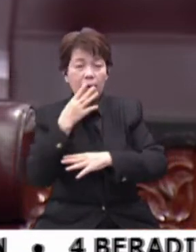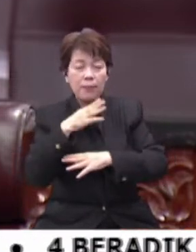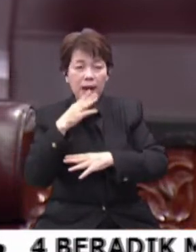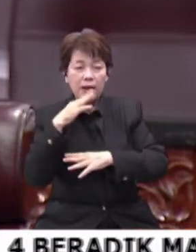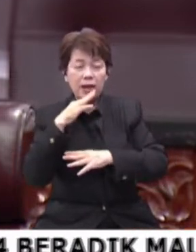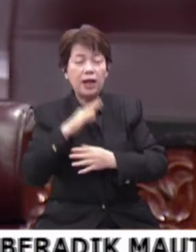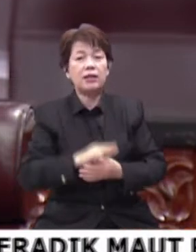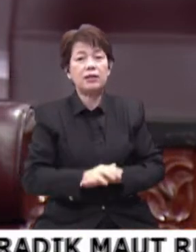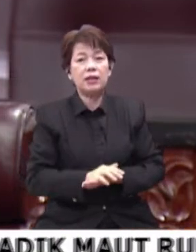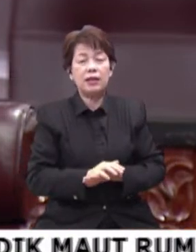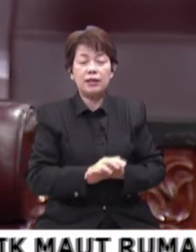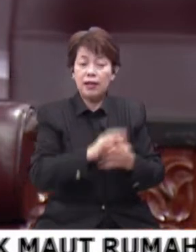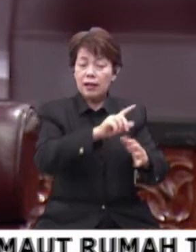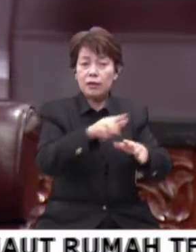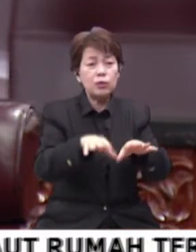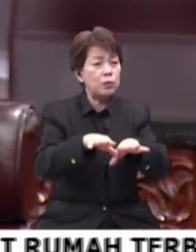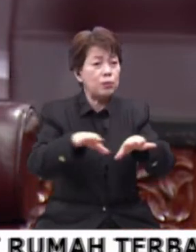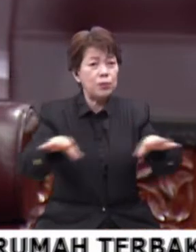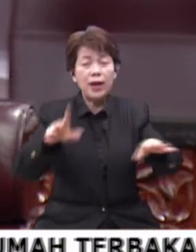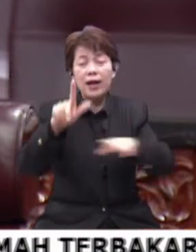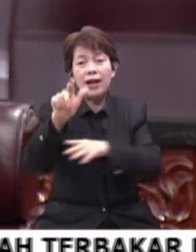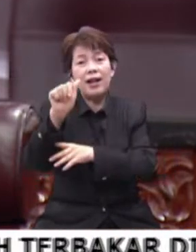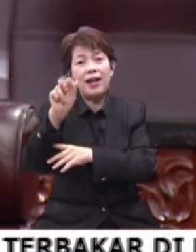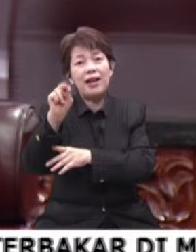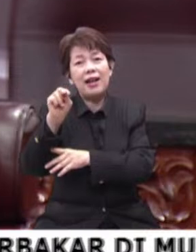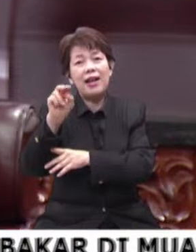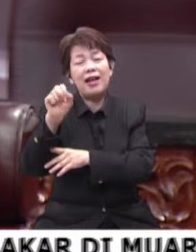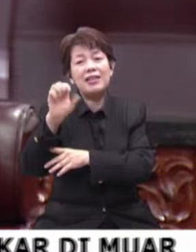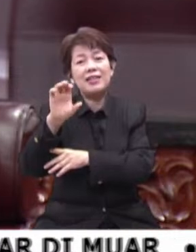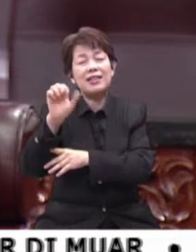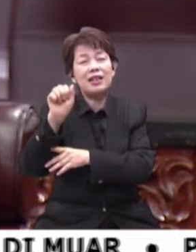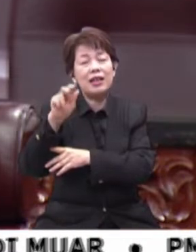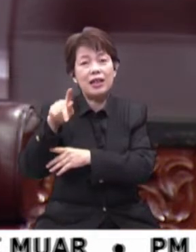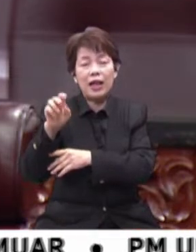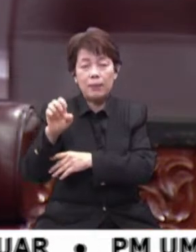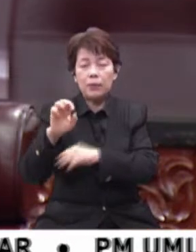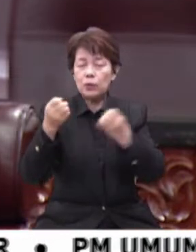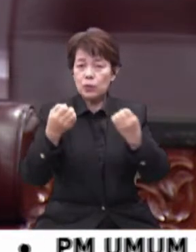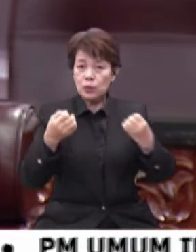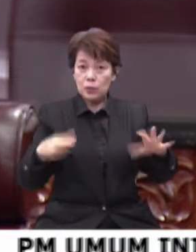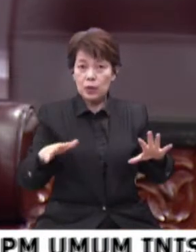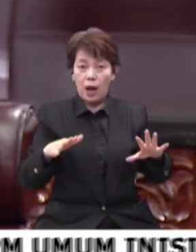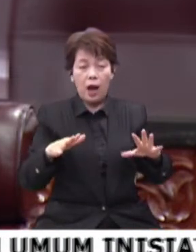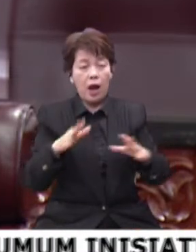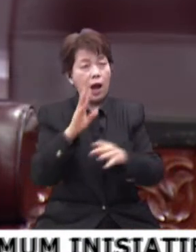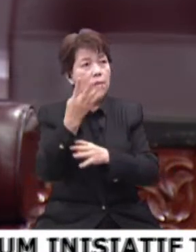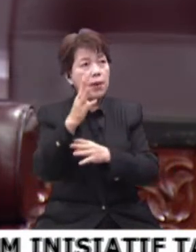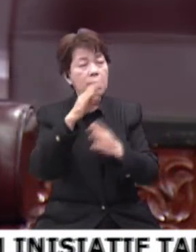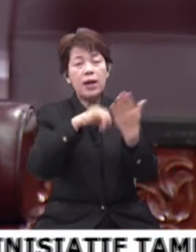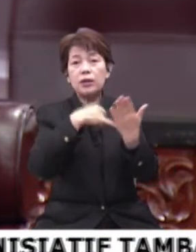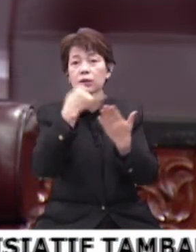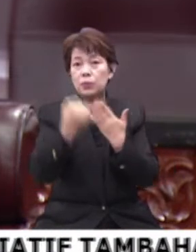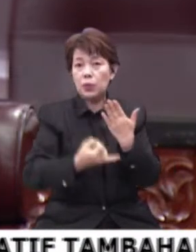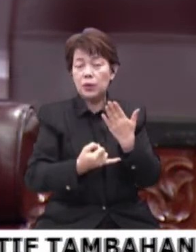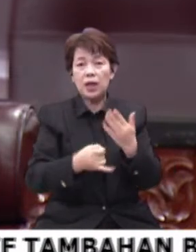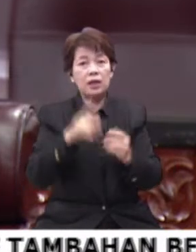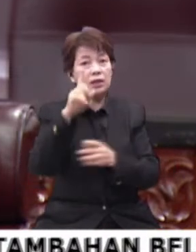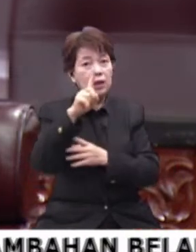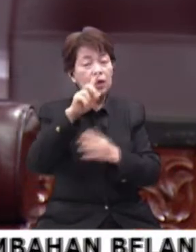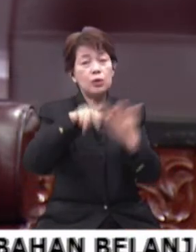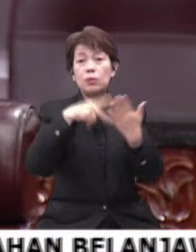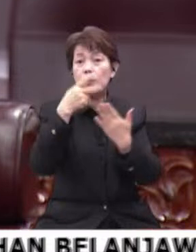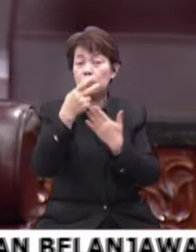kini jabatan landscape telah melaksanakan 14 Project pemeliharaan landscape dengan satu lagi proyek